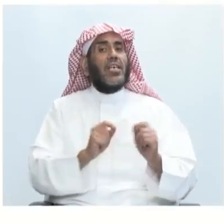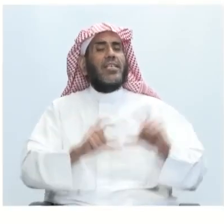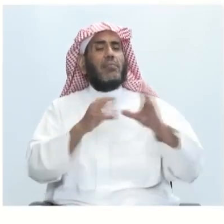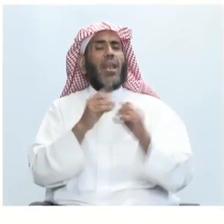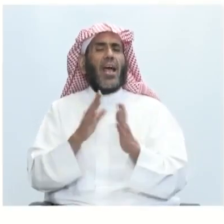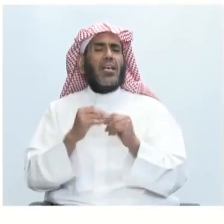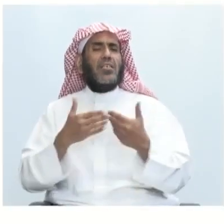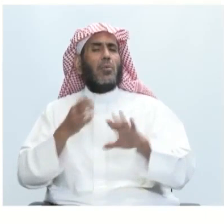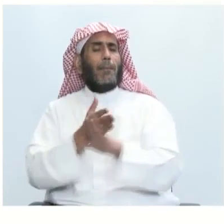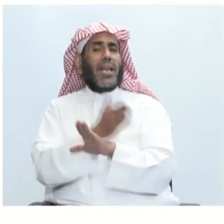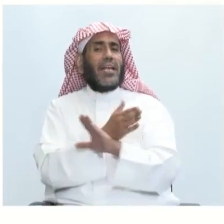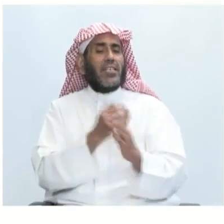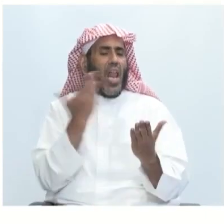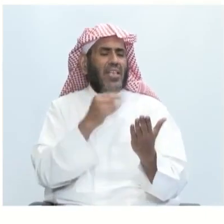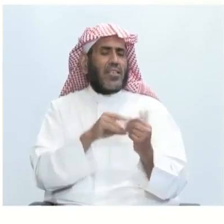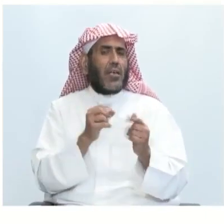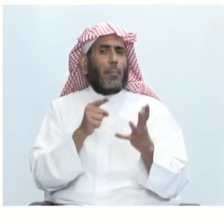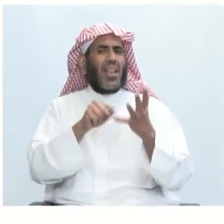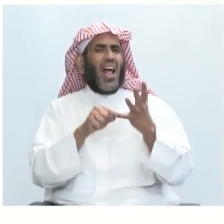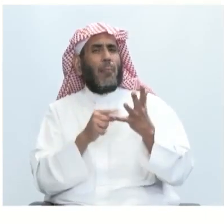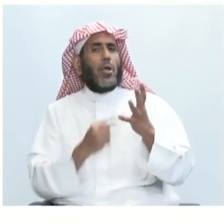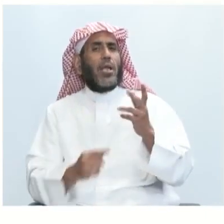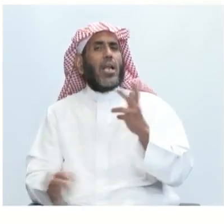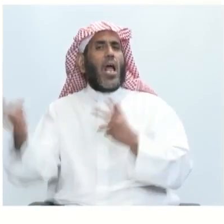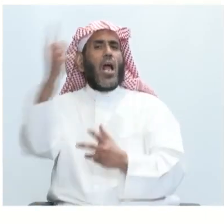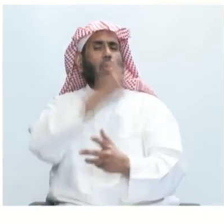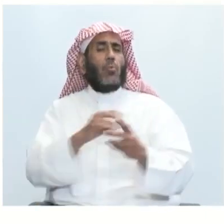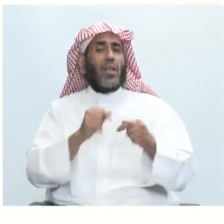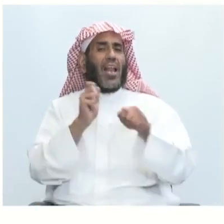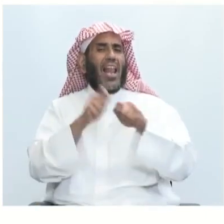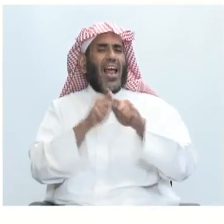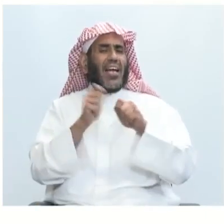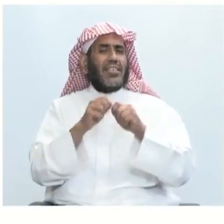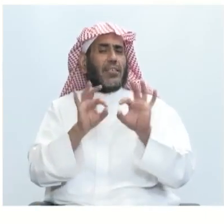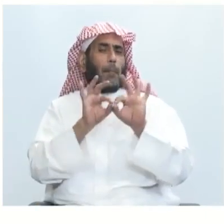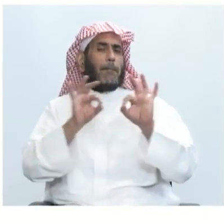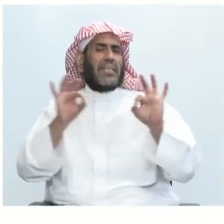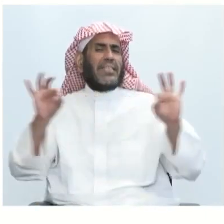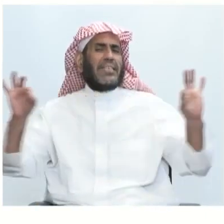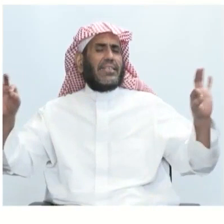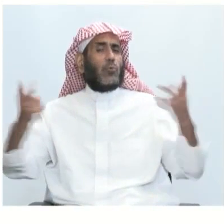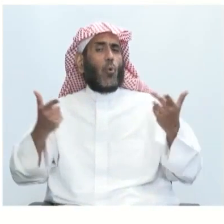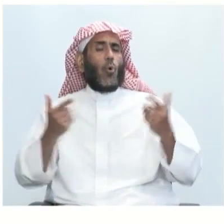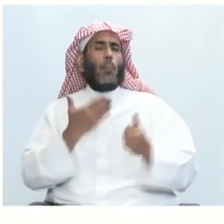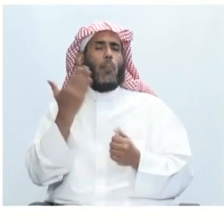الاستقراء هنا امثله مثلا لاحظ الحديد يتمدد الحديد يتمدد بالحراره